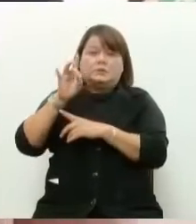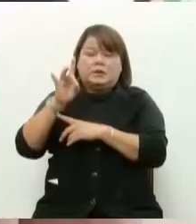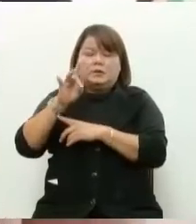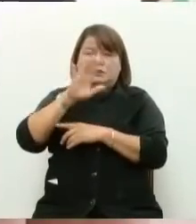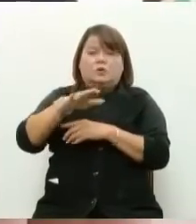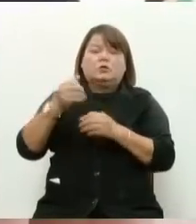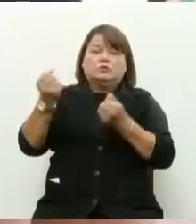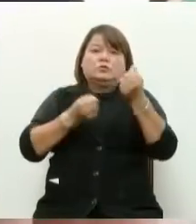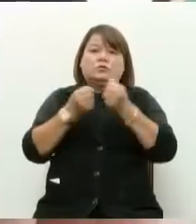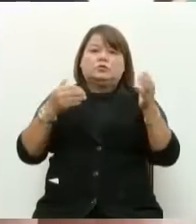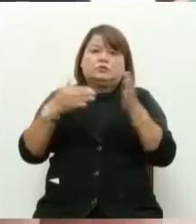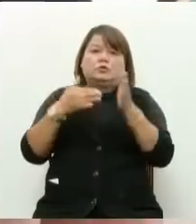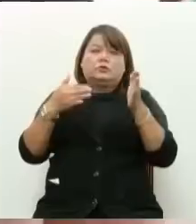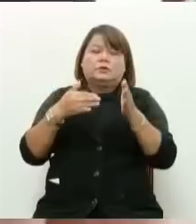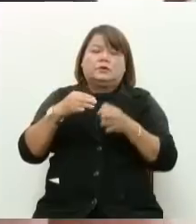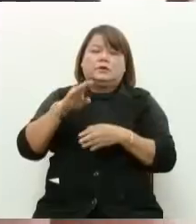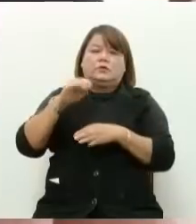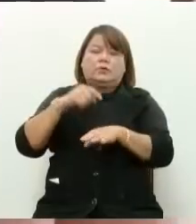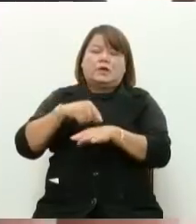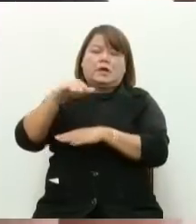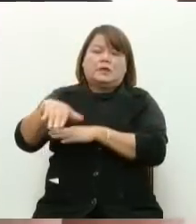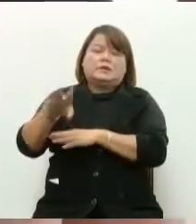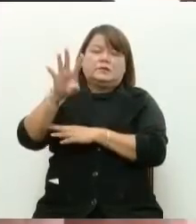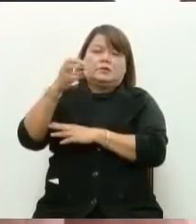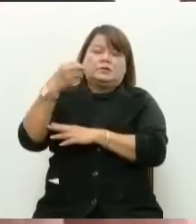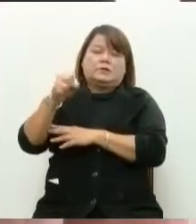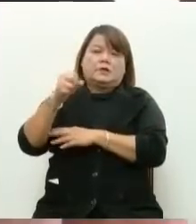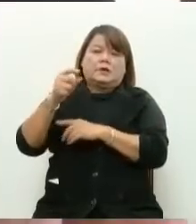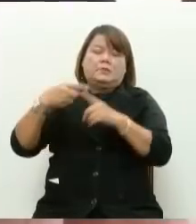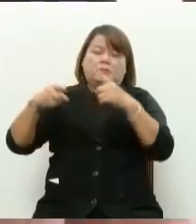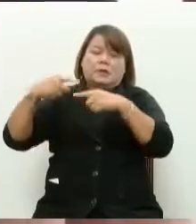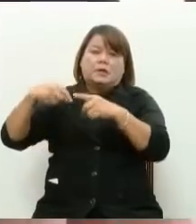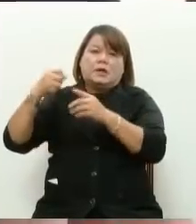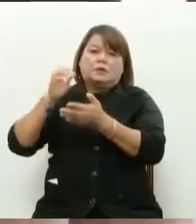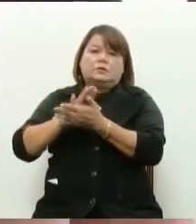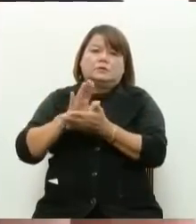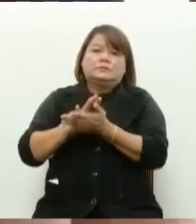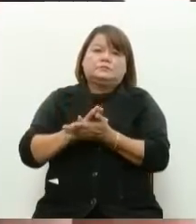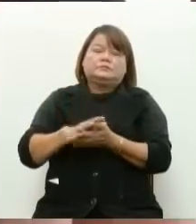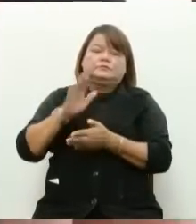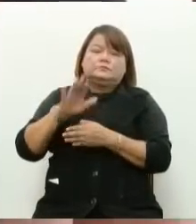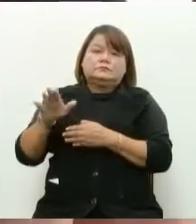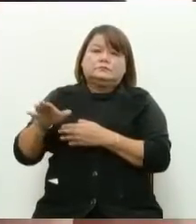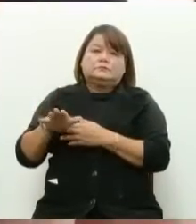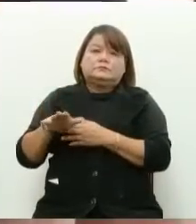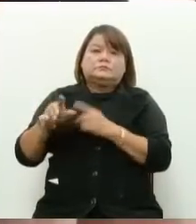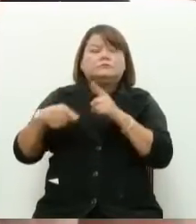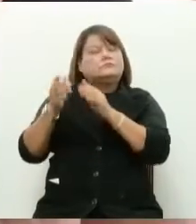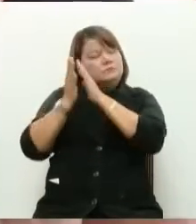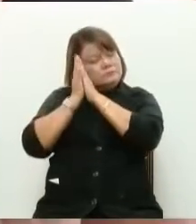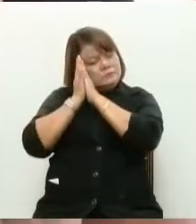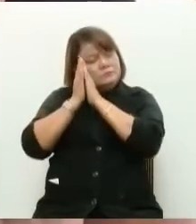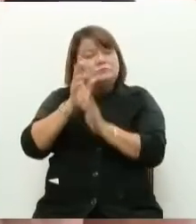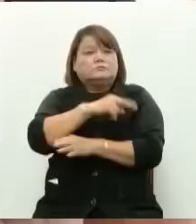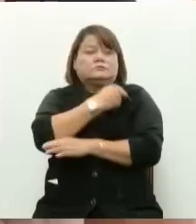ถชน 4:10 นาทีค่ะกลับมาจากโรงเรียนทีนี้น้องก็ไปนอนอยู่โรงพยาบาล